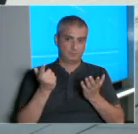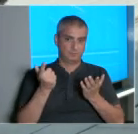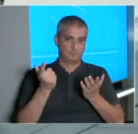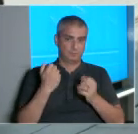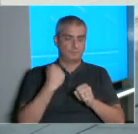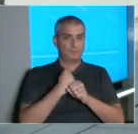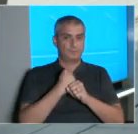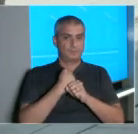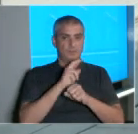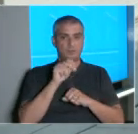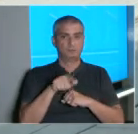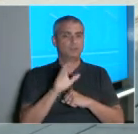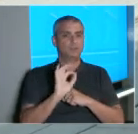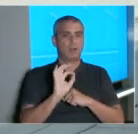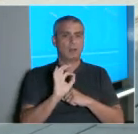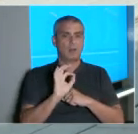לפעול לעניין הזה של